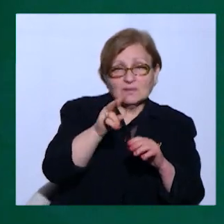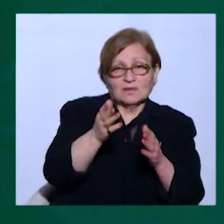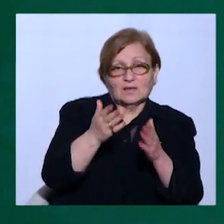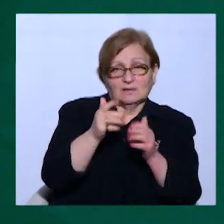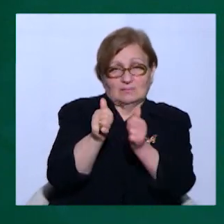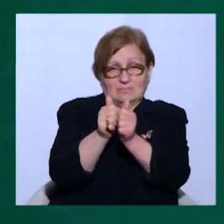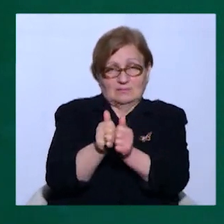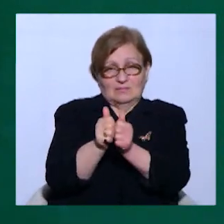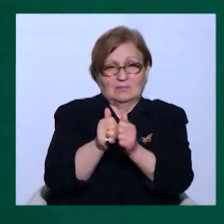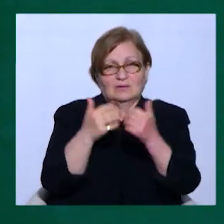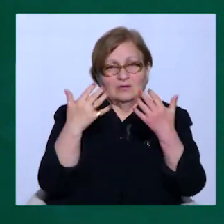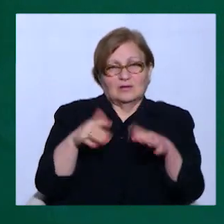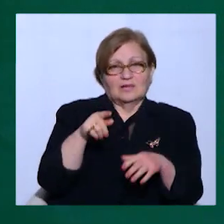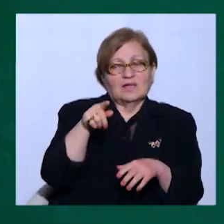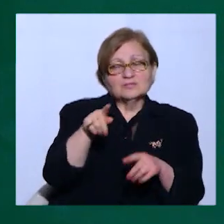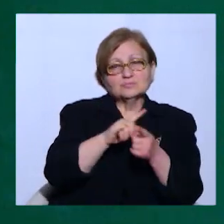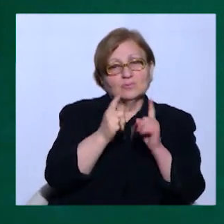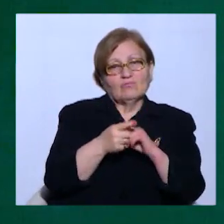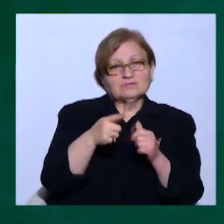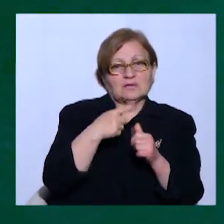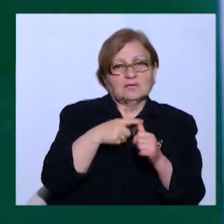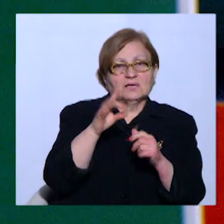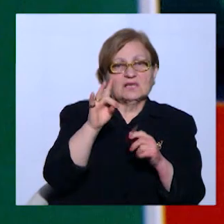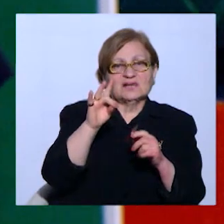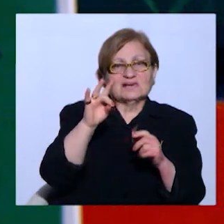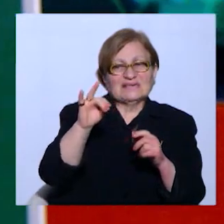გვერდზე დაიწერება, ის უკვე არის რიცხვი.